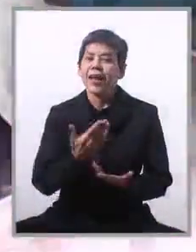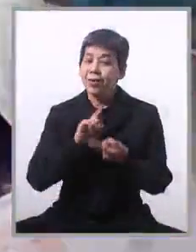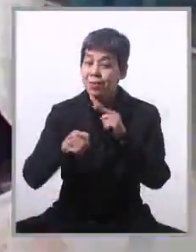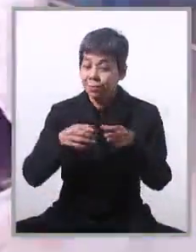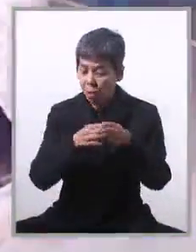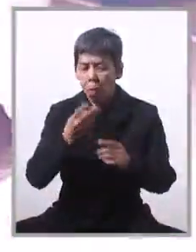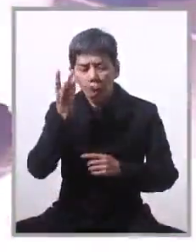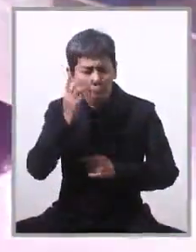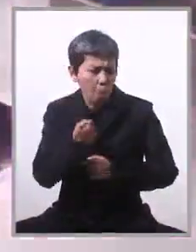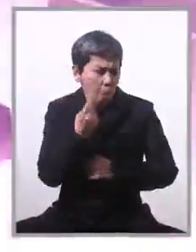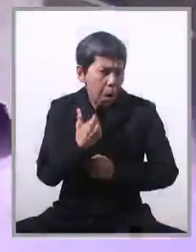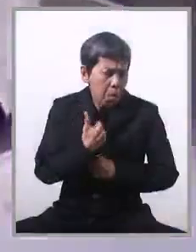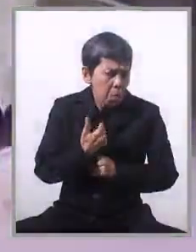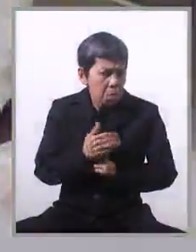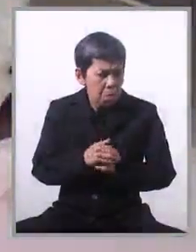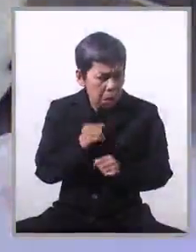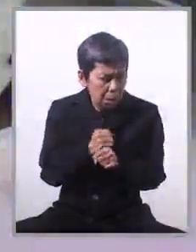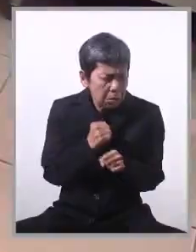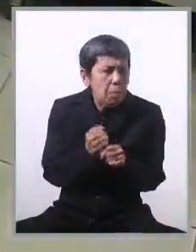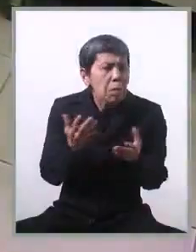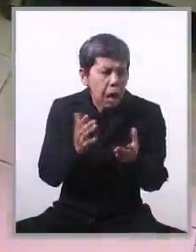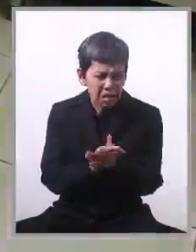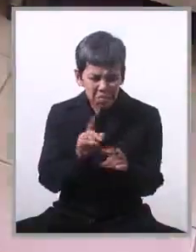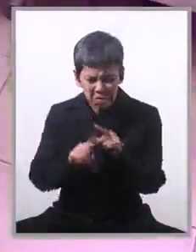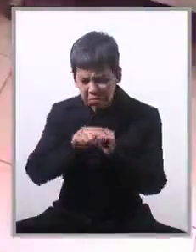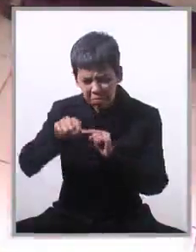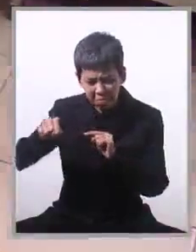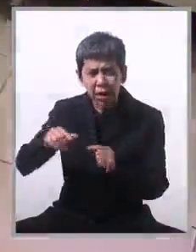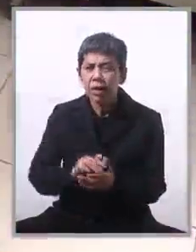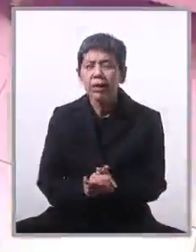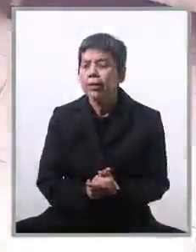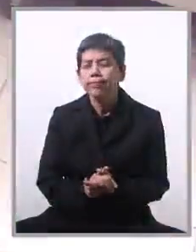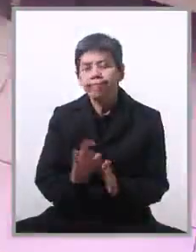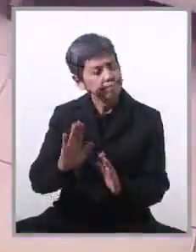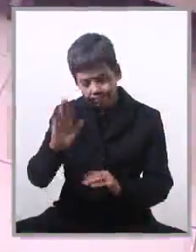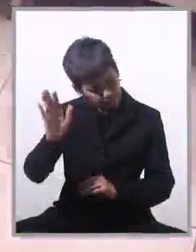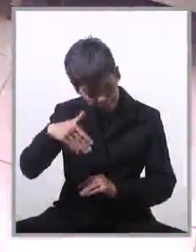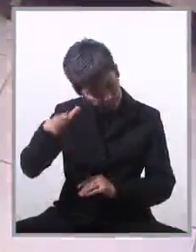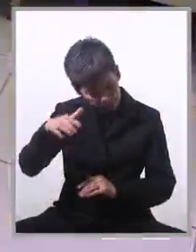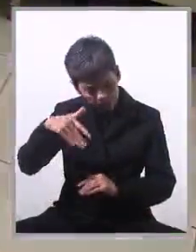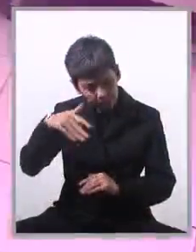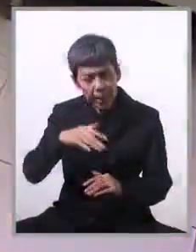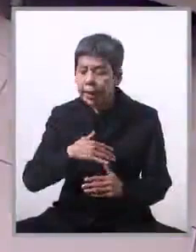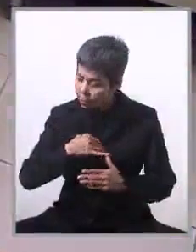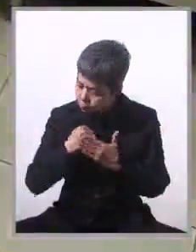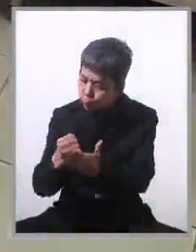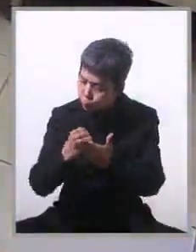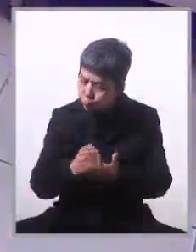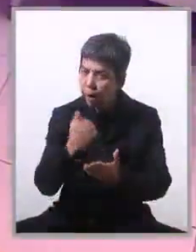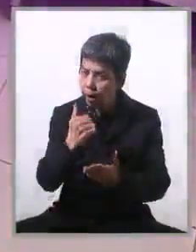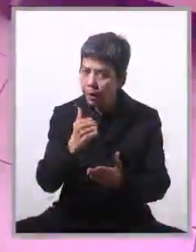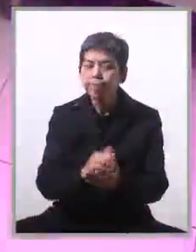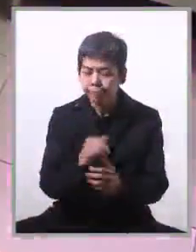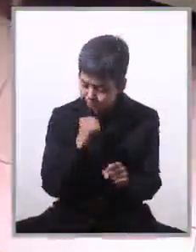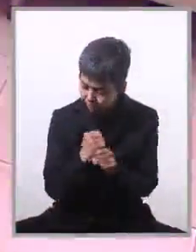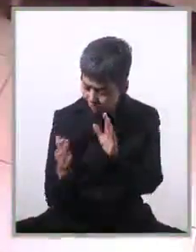เพื่อนร่วมงานจะว่าคือว่าทำงานไม่ได้เหมือนกับคนอื่นเขาไงแกบอกให้เอามาเฮ้ออะไรเงี้ยช่วยเหลือกันอะไรเงี้ย